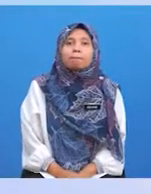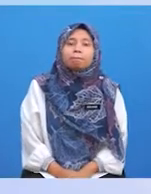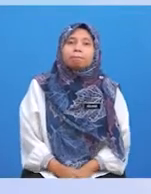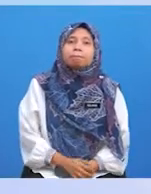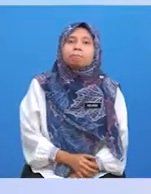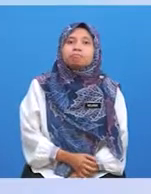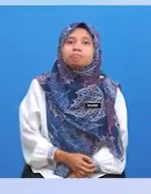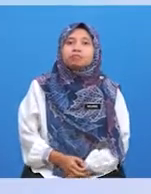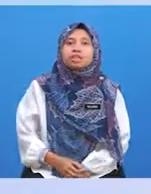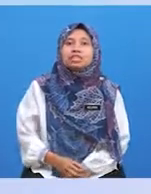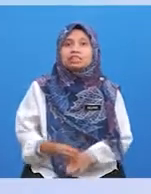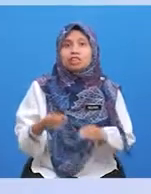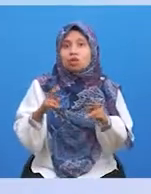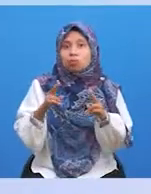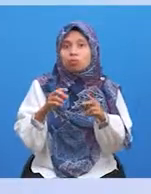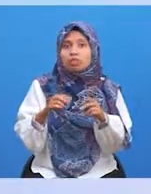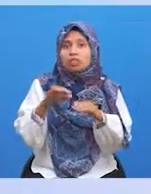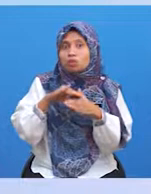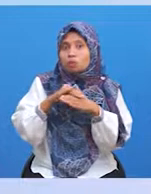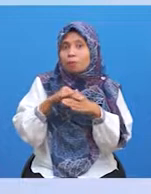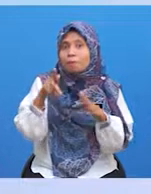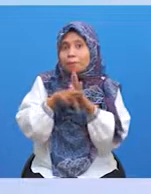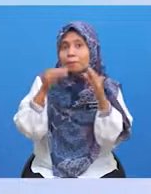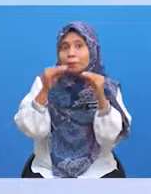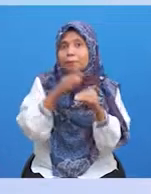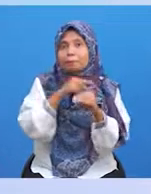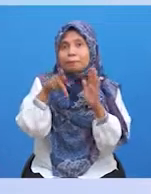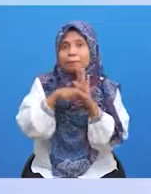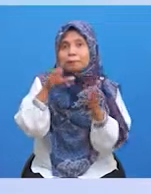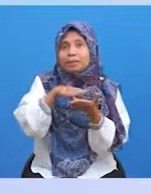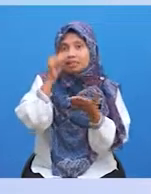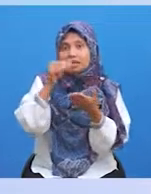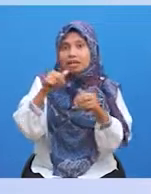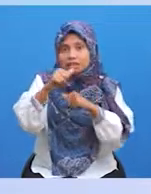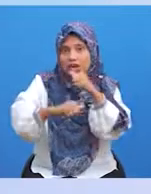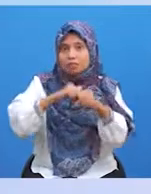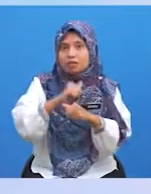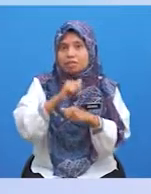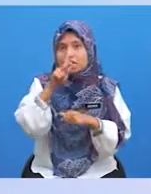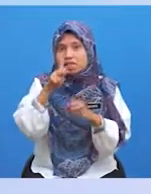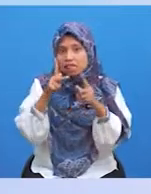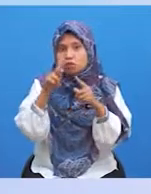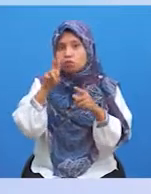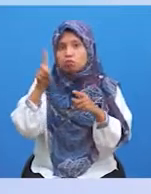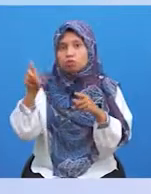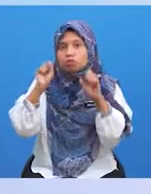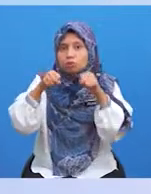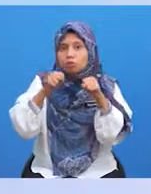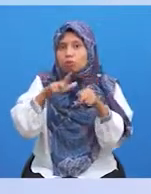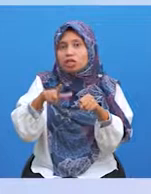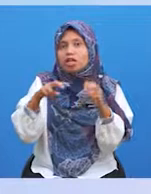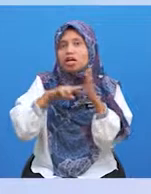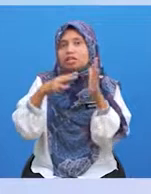Pada era globalisasi ini, isu pengajaran dan pembelajaran abad